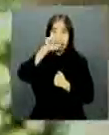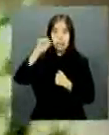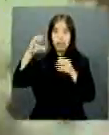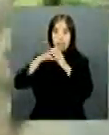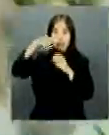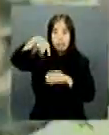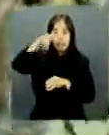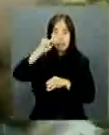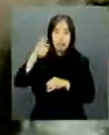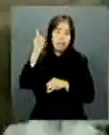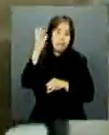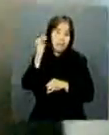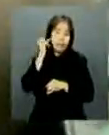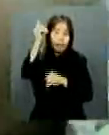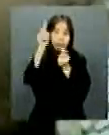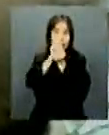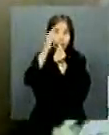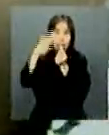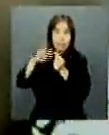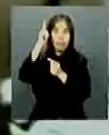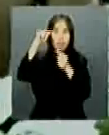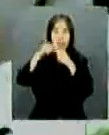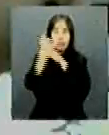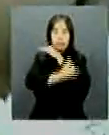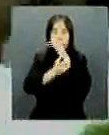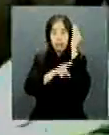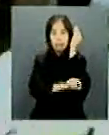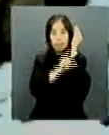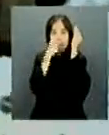อดีตนายกรัฐมนตรีที่ประเทศสิงคโปร์อย่างคึกคักค่ะ